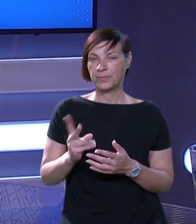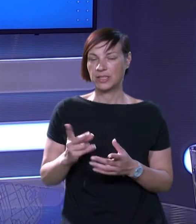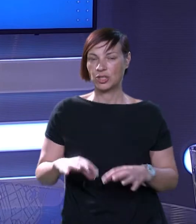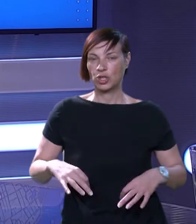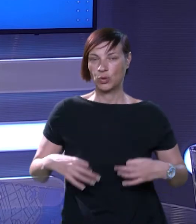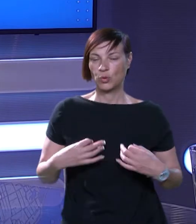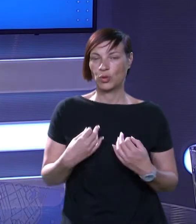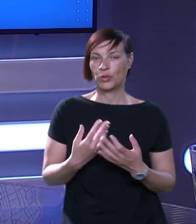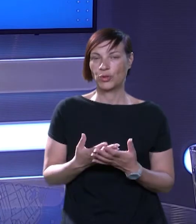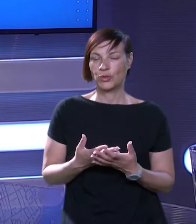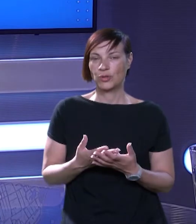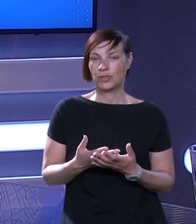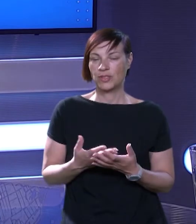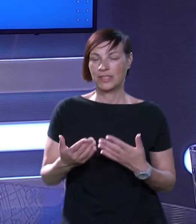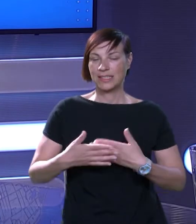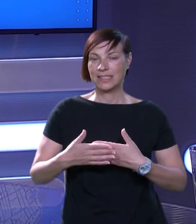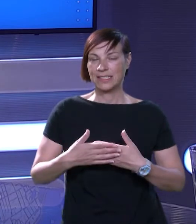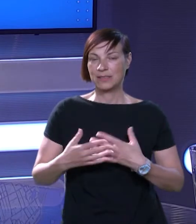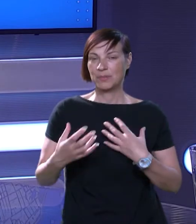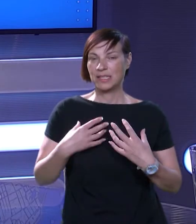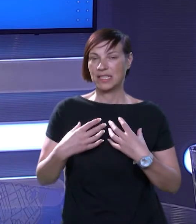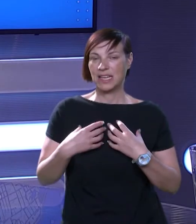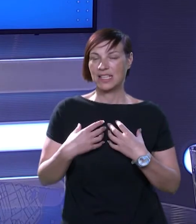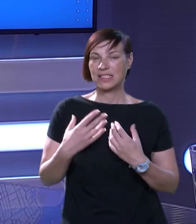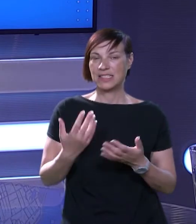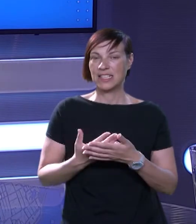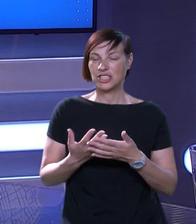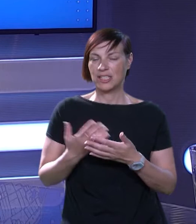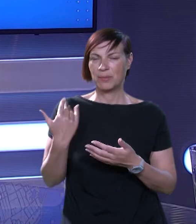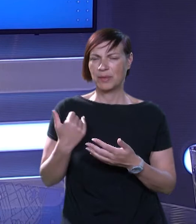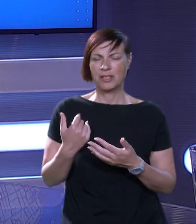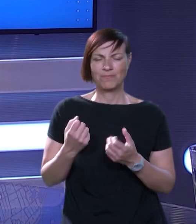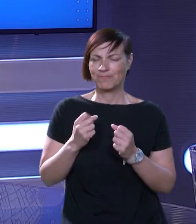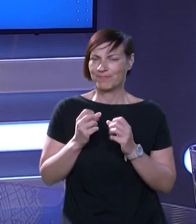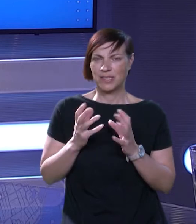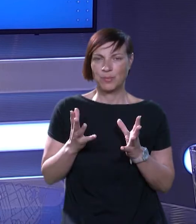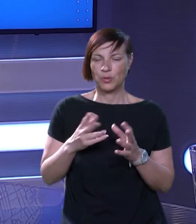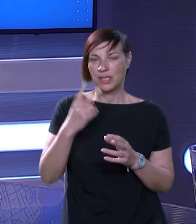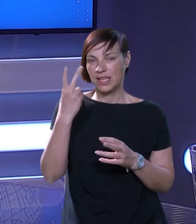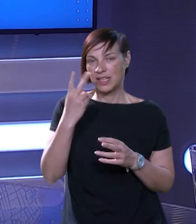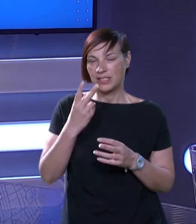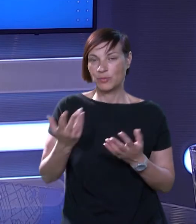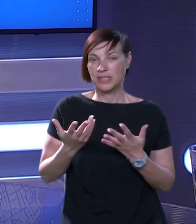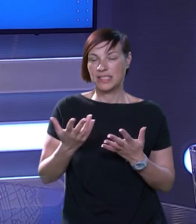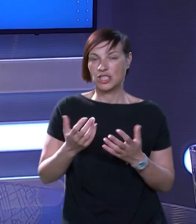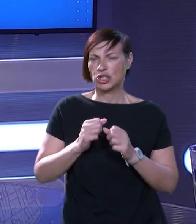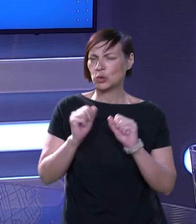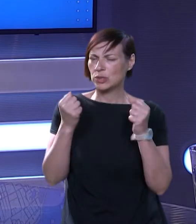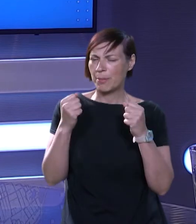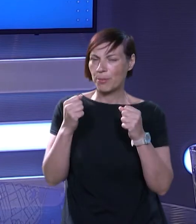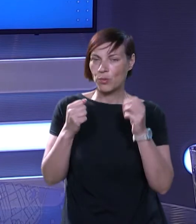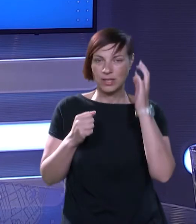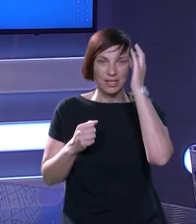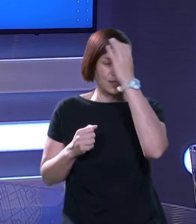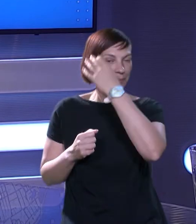Drugo jutro stvarno je ispred kazališta smrdilo za poludit i... razumijem i zašto su se ljudi